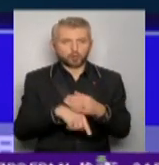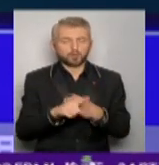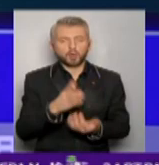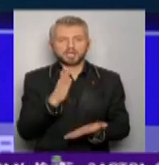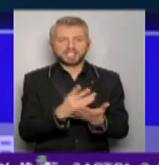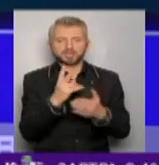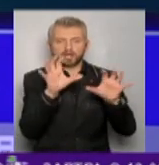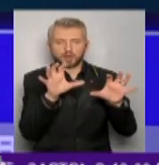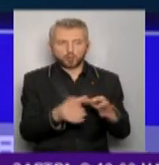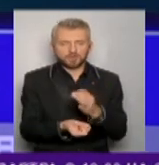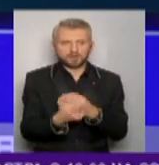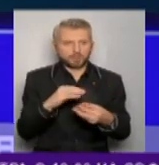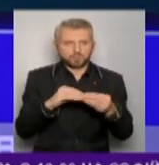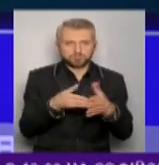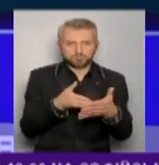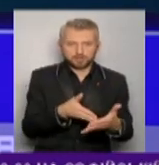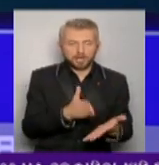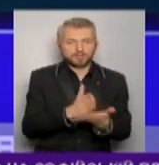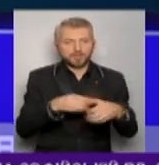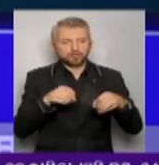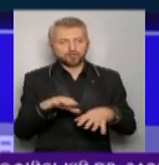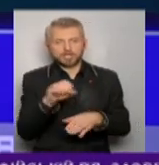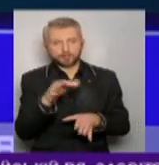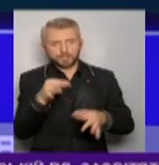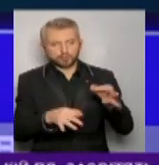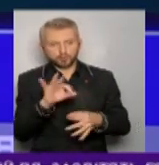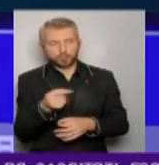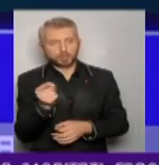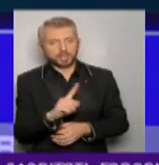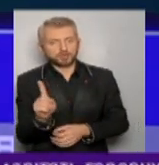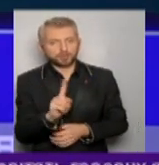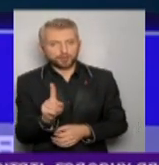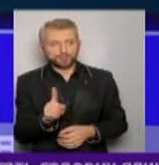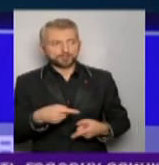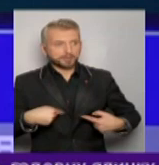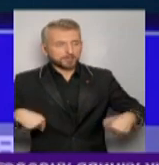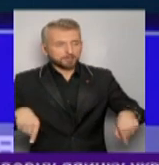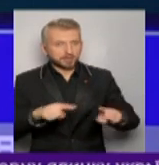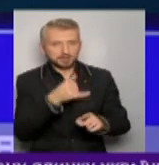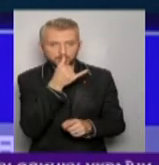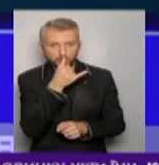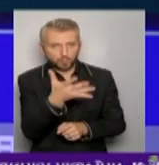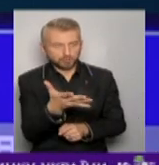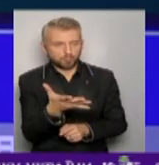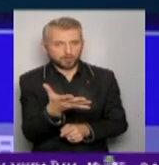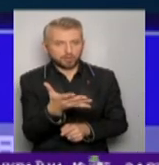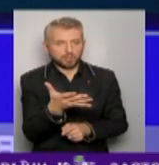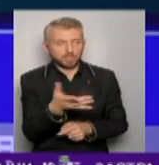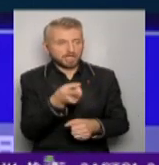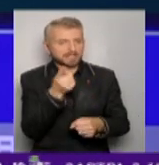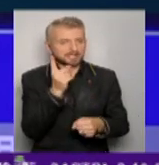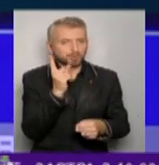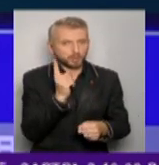два закони, виникає колізія. І є рішення Європейського суду про те, що ми не можемо